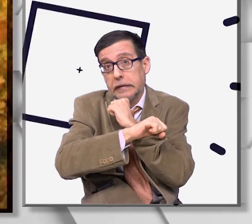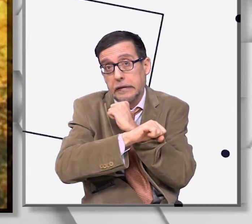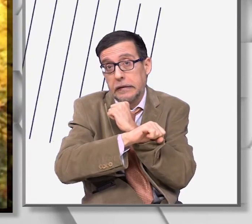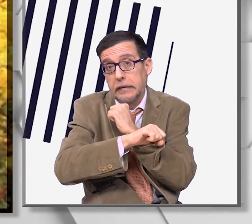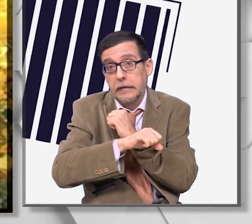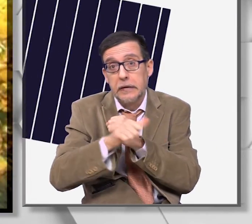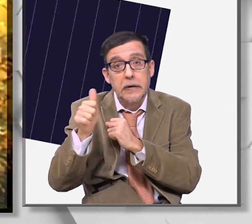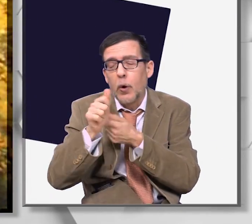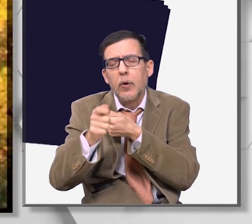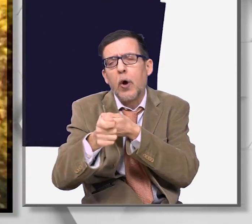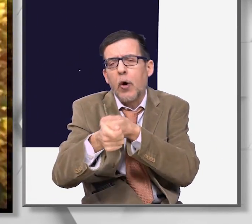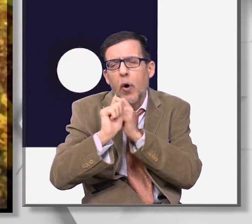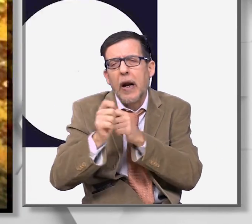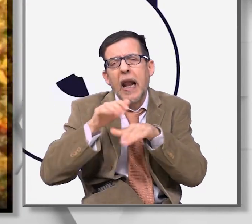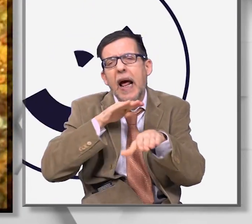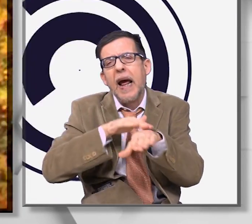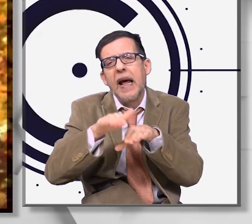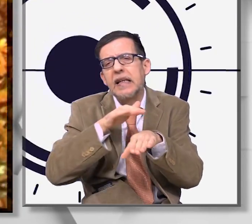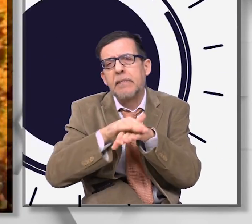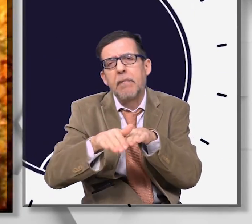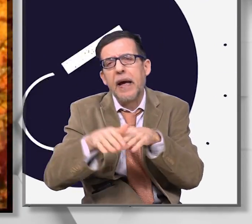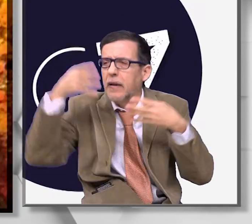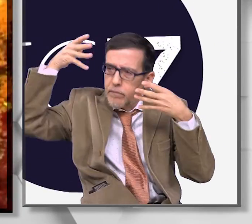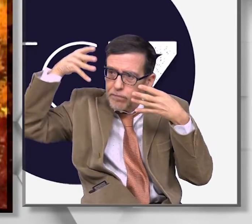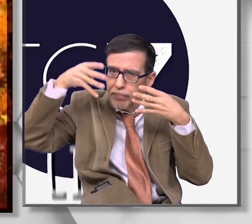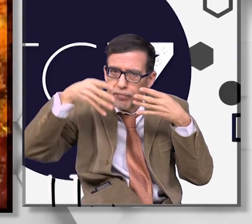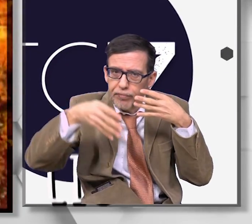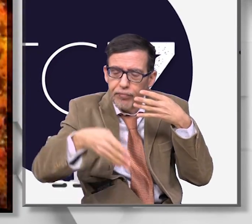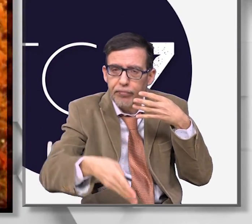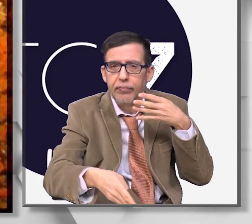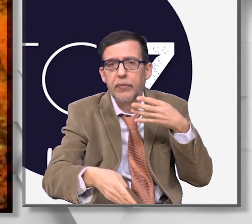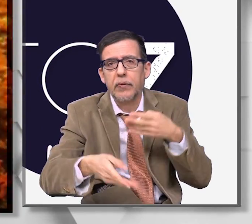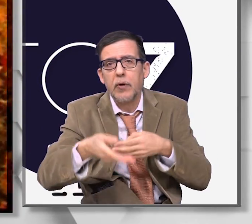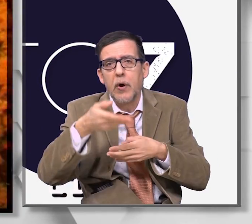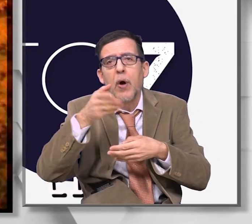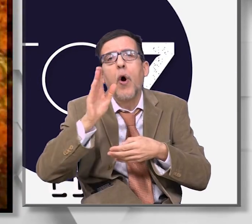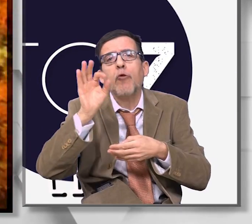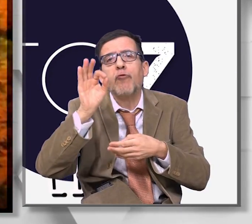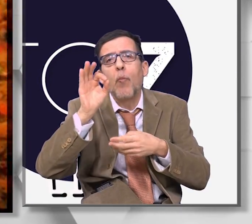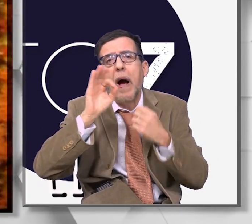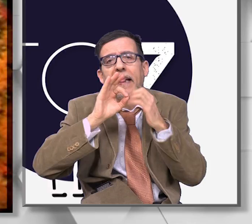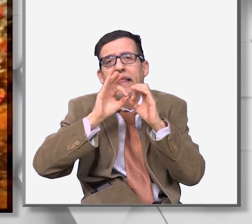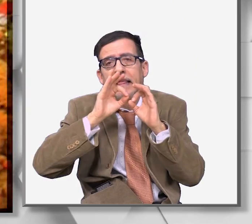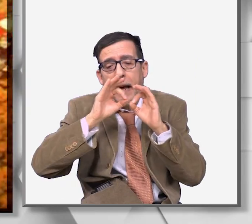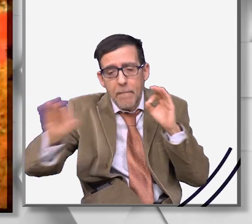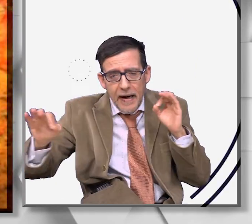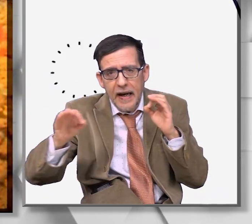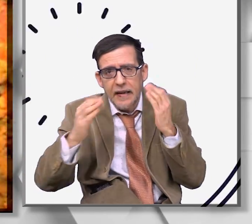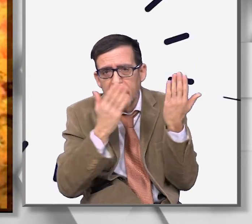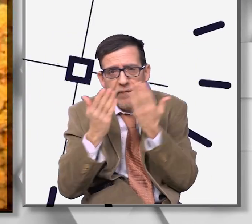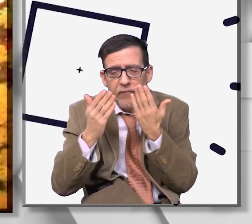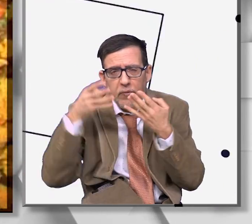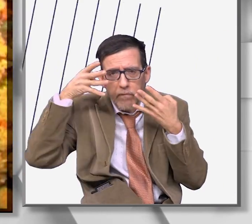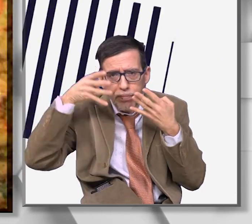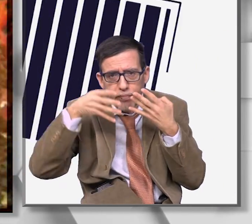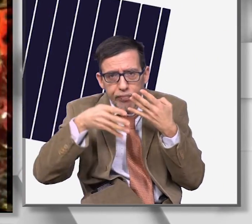solo a corallari esperti autorizzati che si inabissano nelle profondità del mare oltre 50 metri sfruttando le tecniche ed immersione